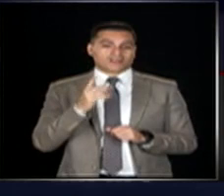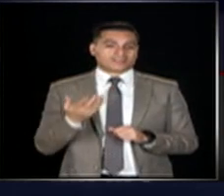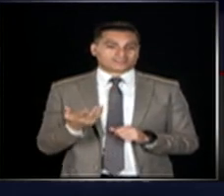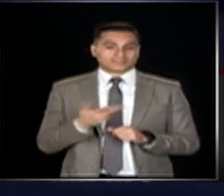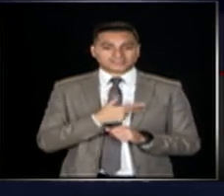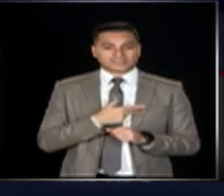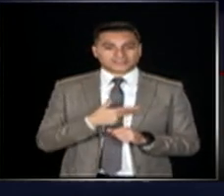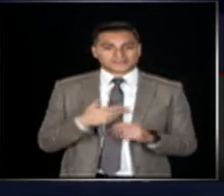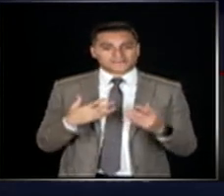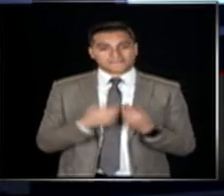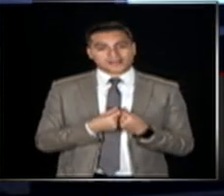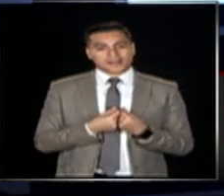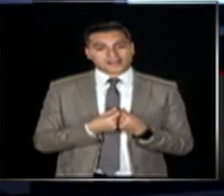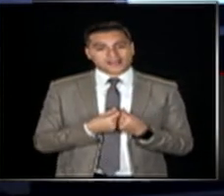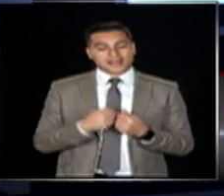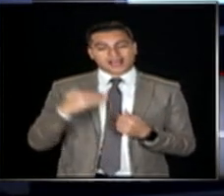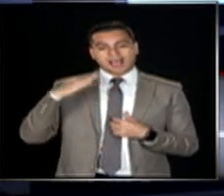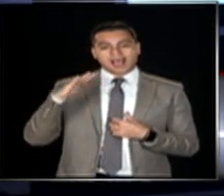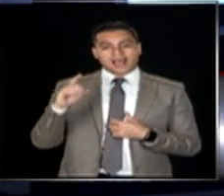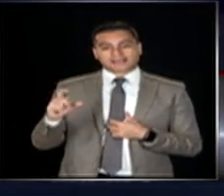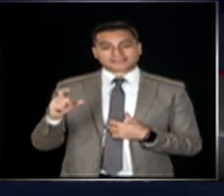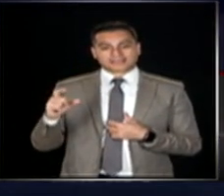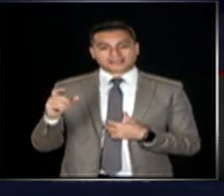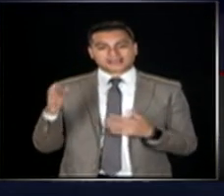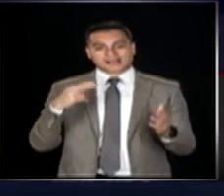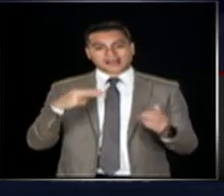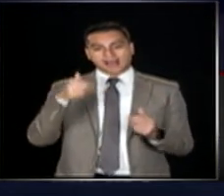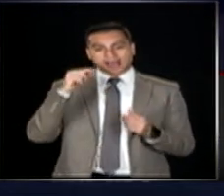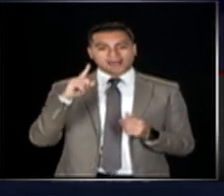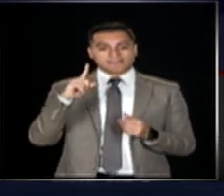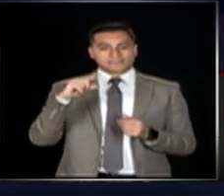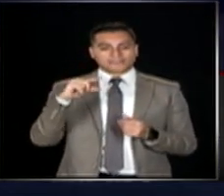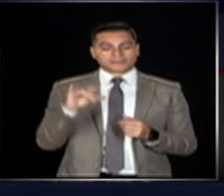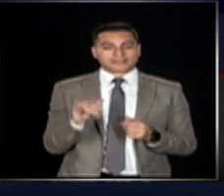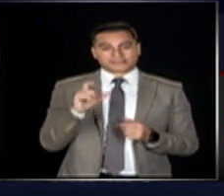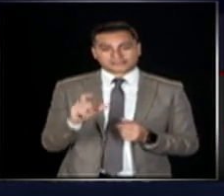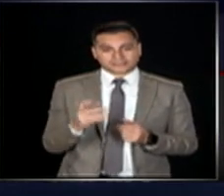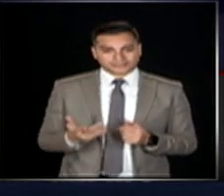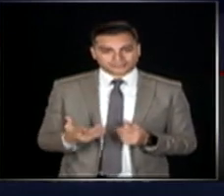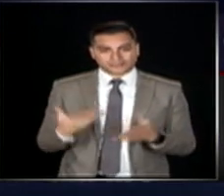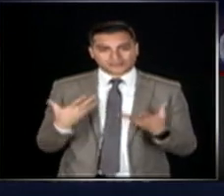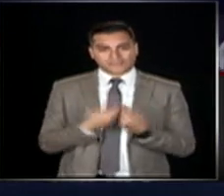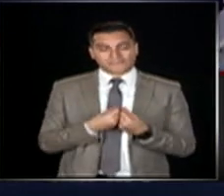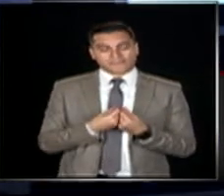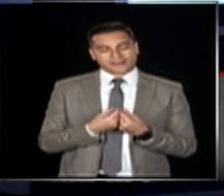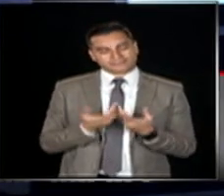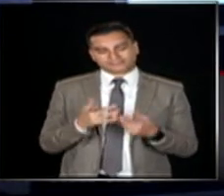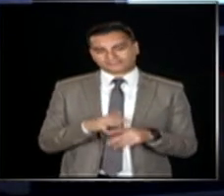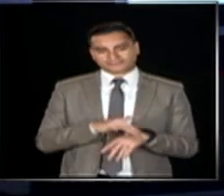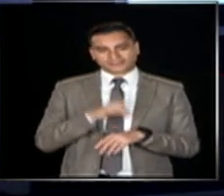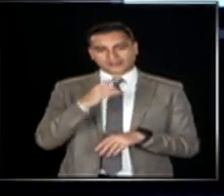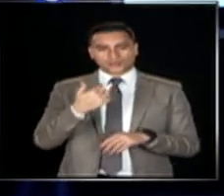كان مع مين مع حسن عابدين هارد لك لجامعه المنوفيه